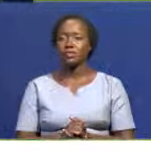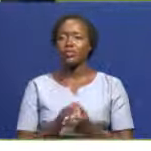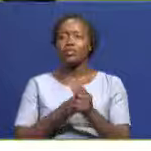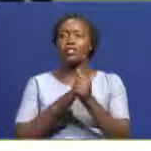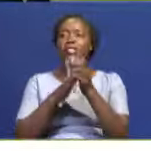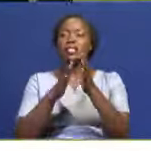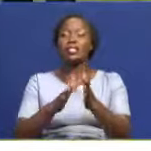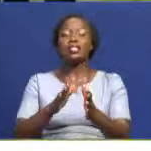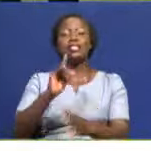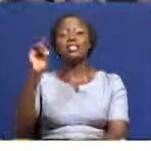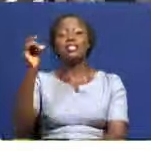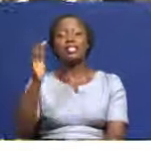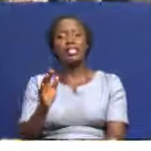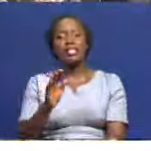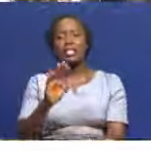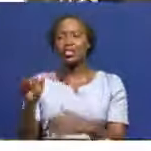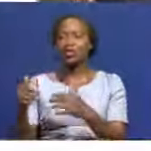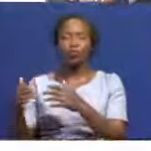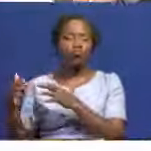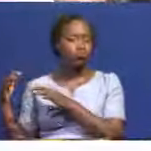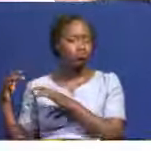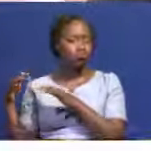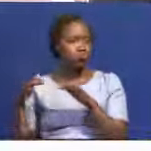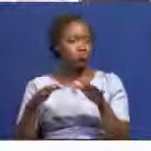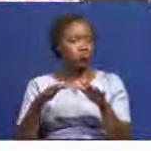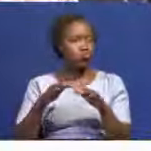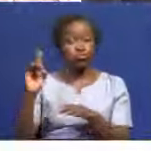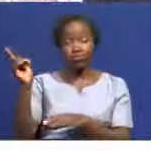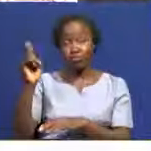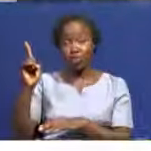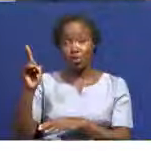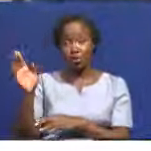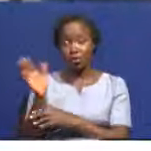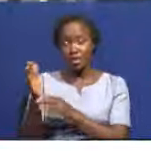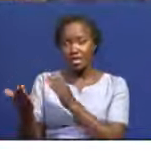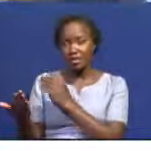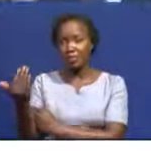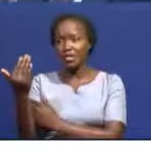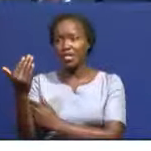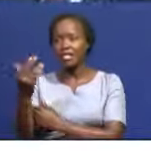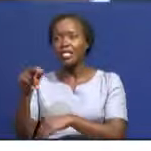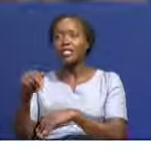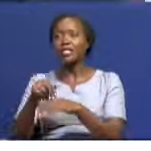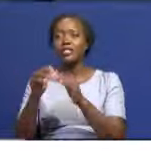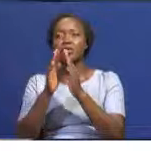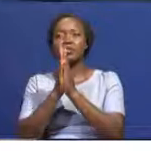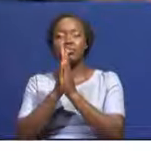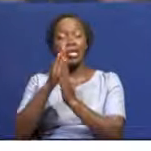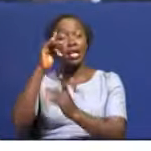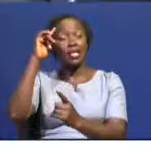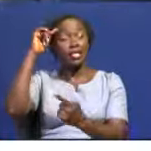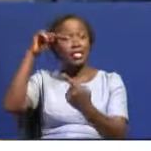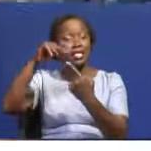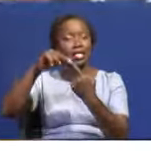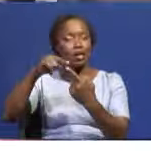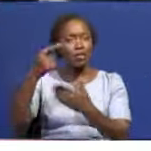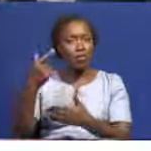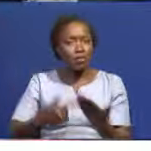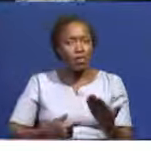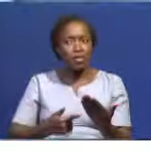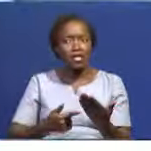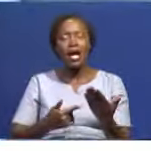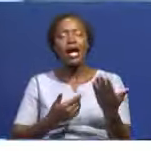Viongozi na Wakenya kwa ujumla walijumuika jijini Nairobi Alhamisi asubuhi kwa maombi ya kitaifa ambayo kauli mbiu yake ilikuwa